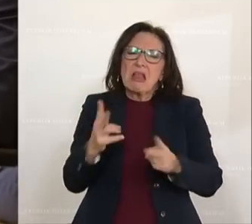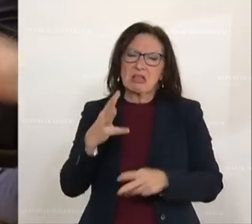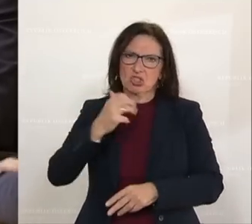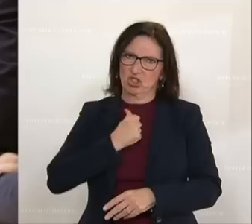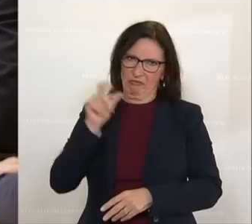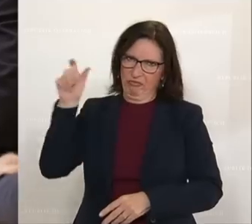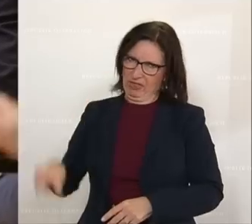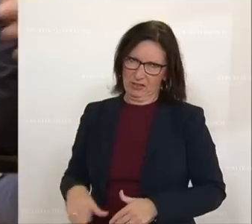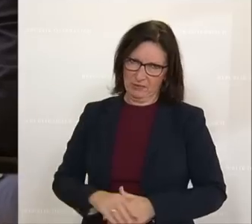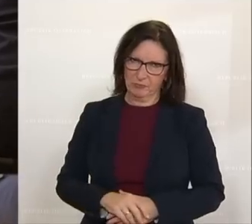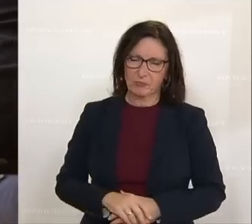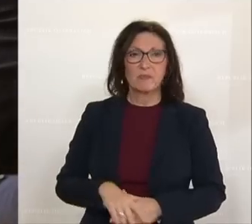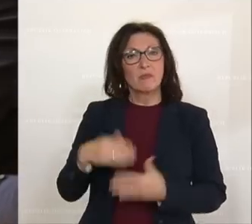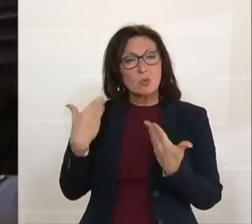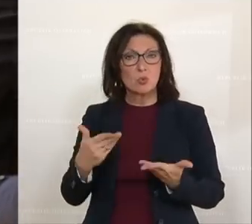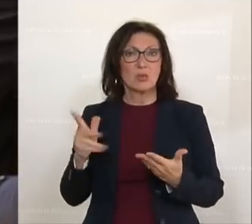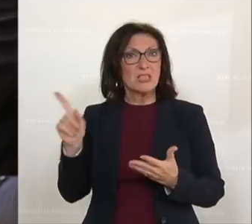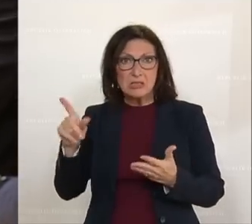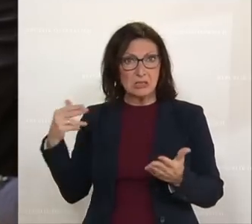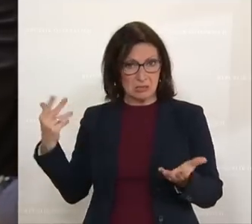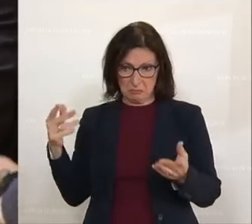Das ist die Geschichte! Wir machen weiter wie bis heute!